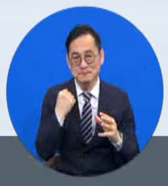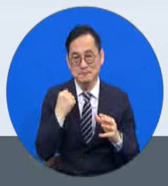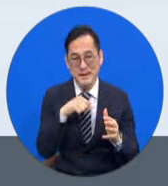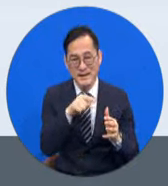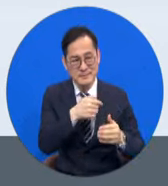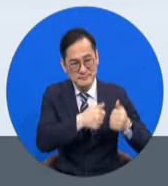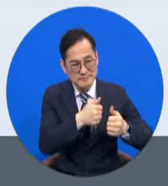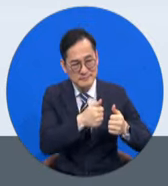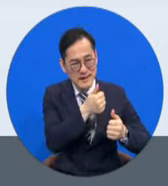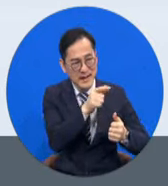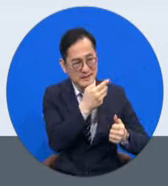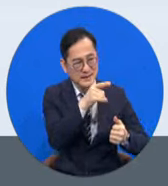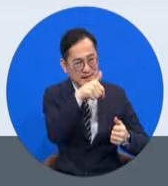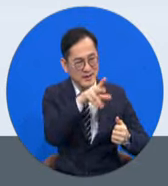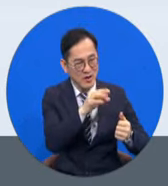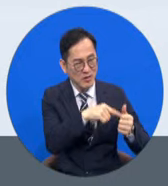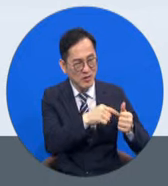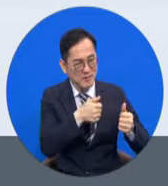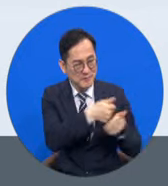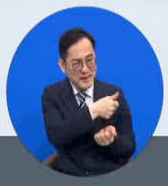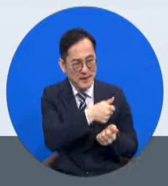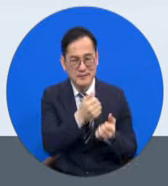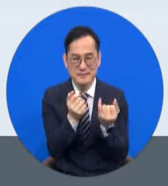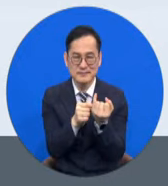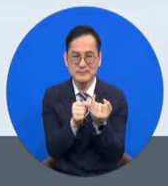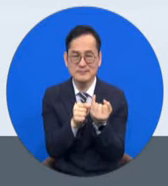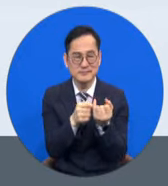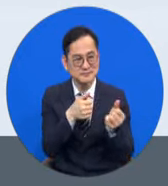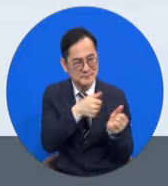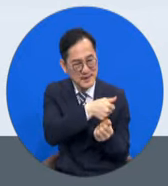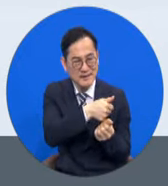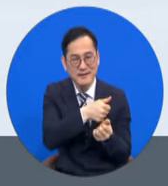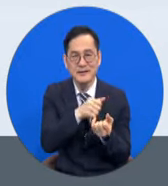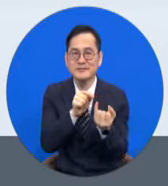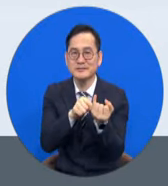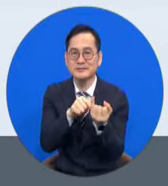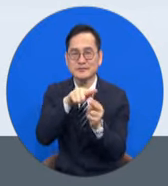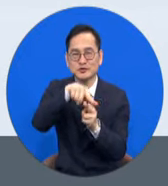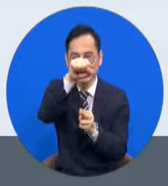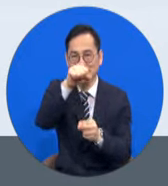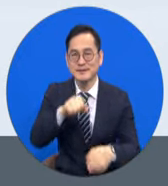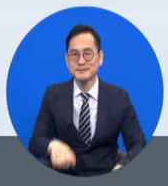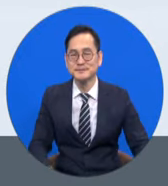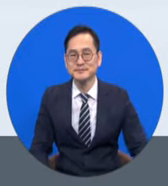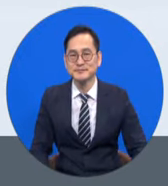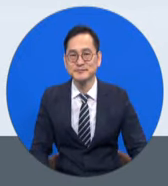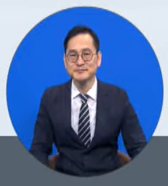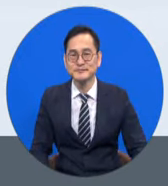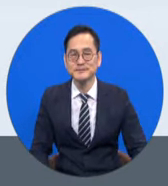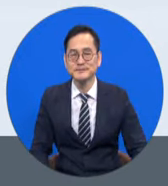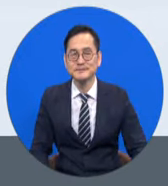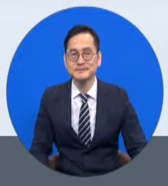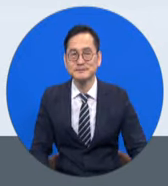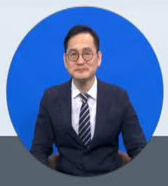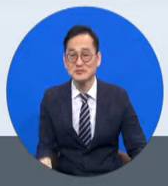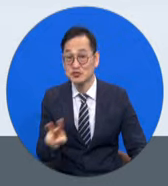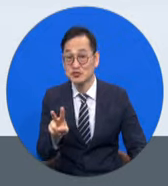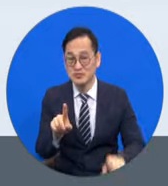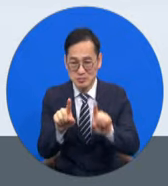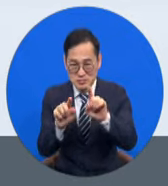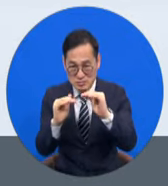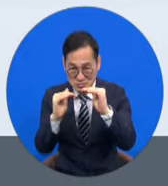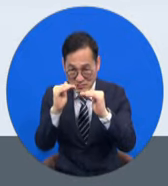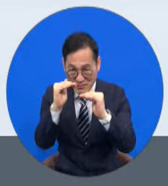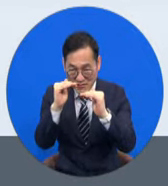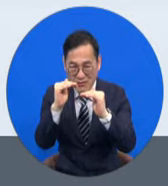꺾고 경선에서 이기고 올라온 후보입니다. 43대 41 굉장히 격돌하고 있는 그런 양상이에요.